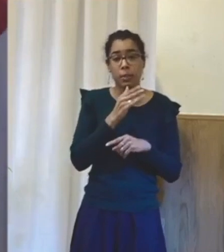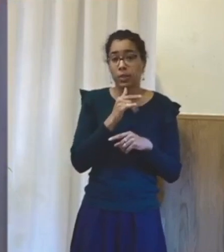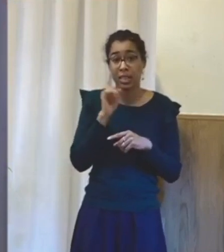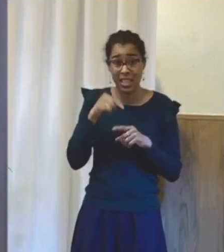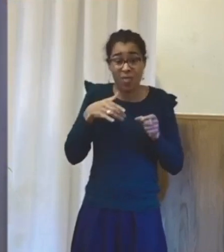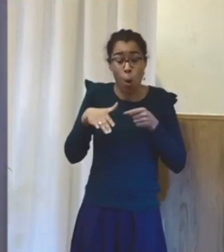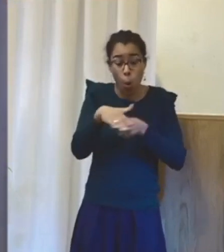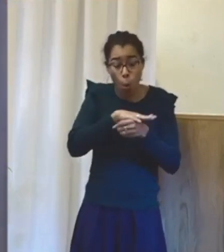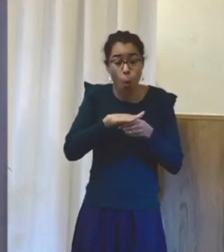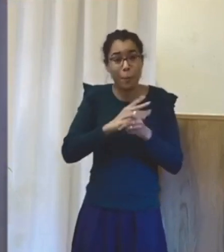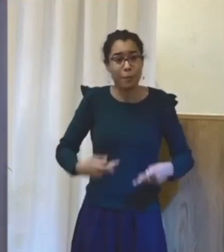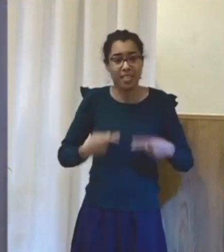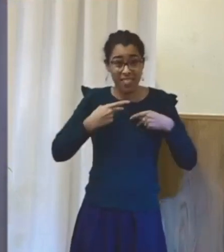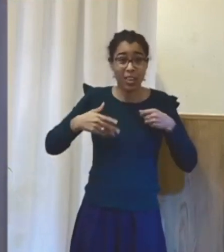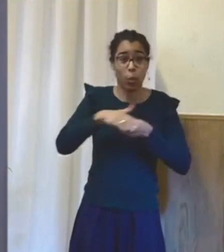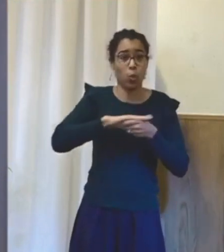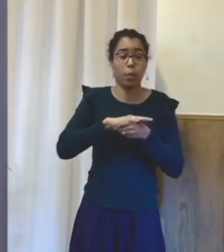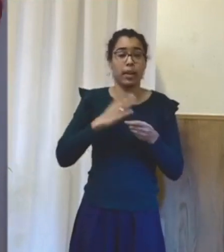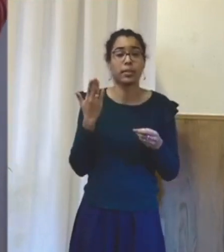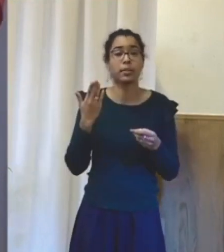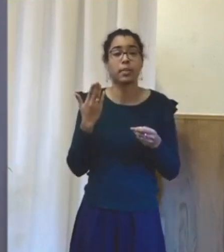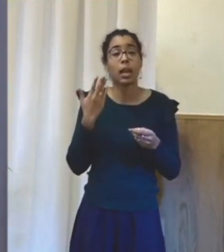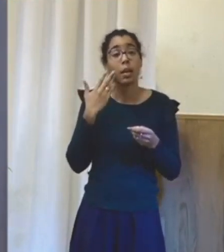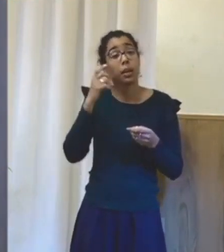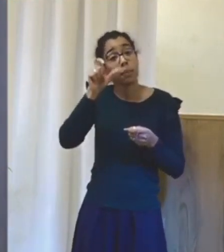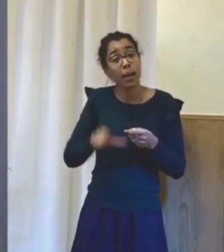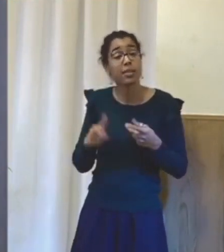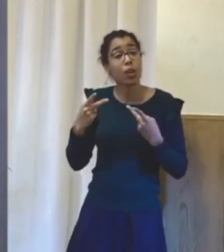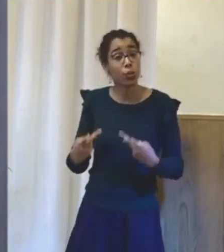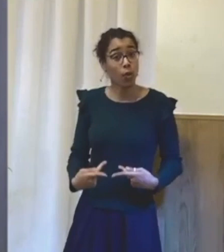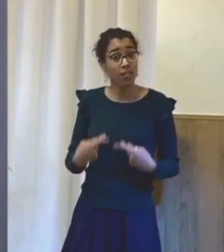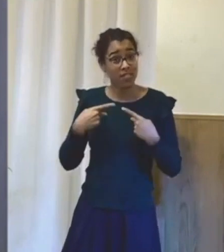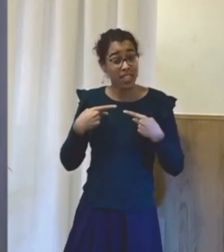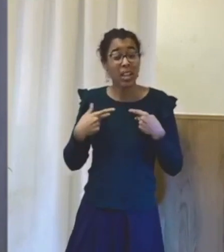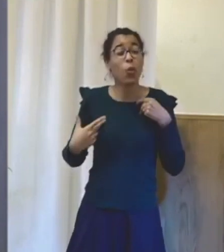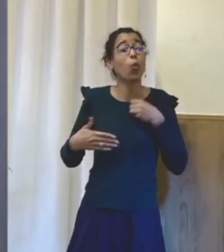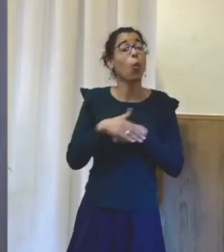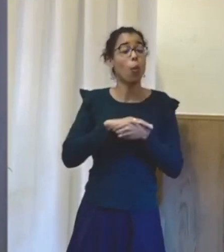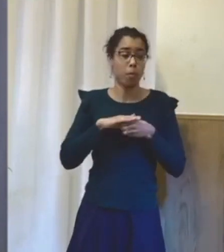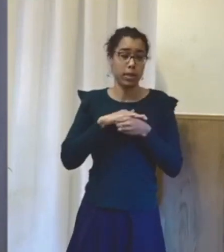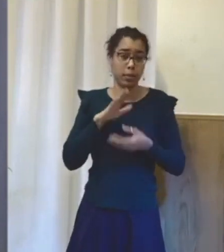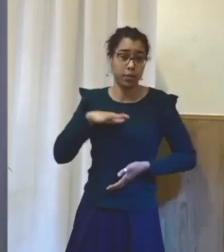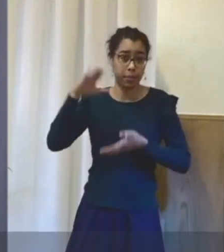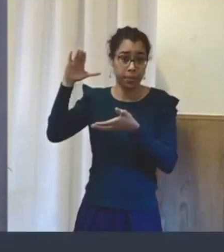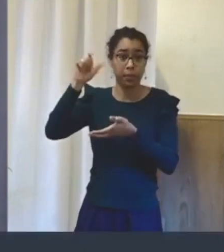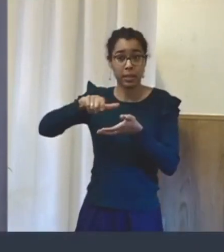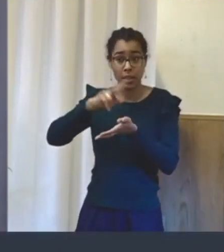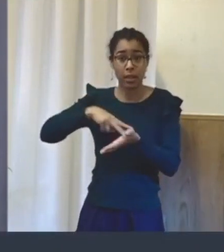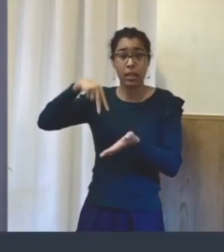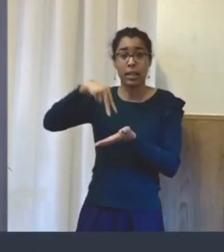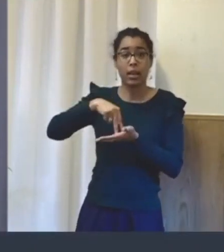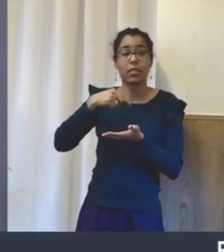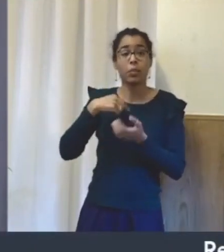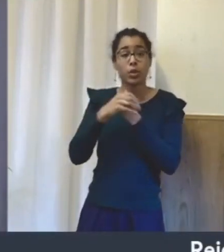toute notre vie. Donc ceux qui veulent donner leur vie pleinement au Seigneur, qu'ils se lèvent.